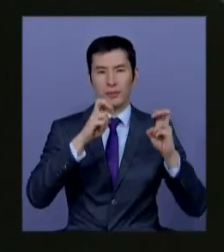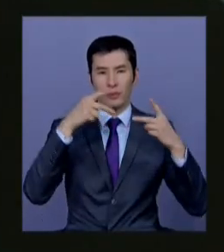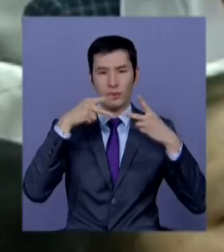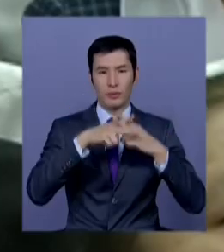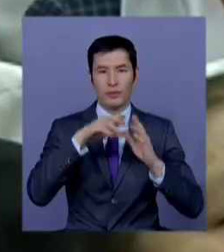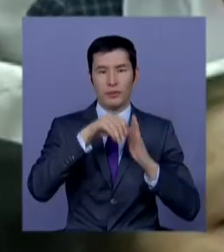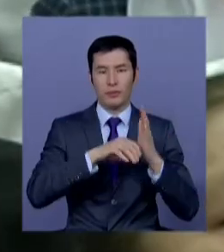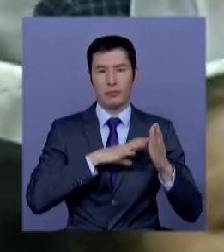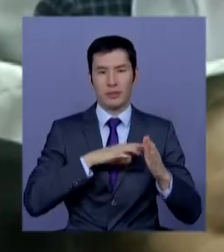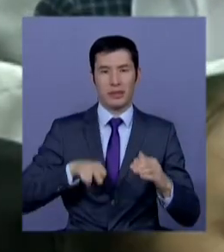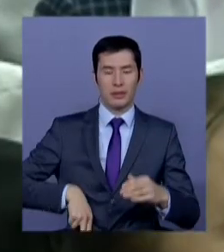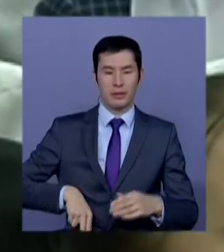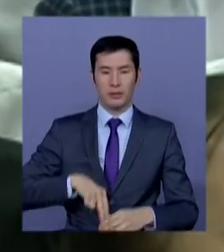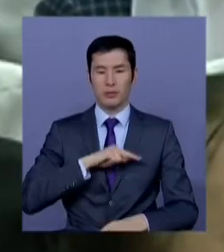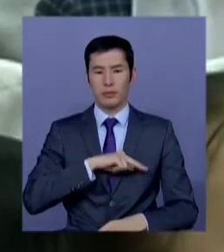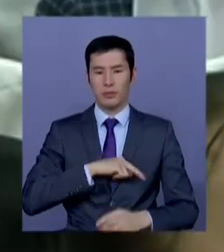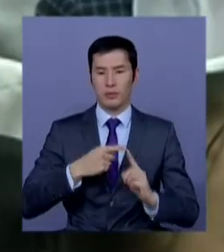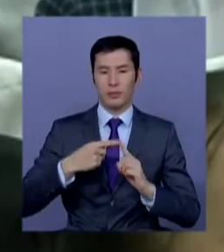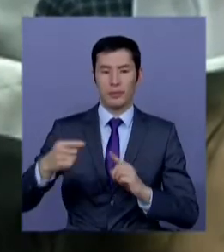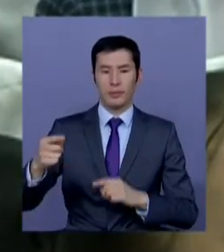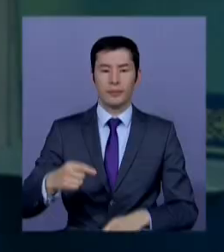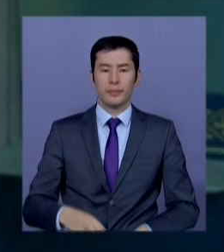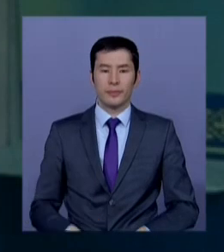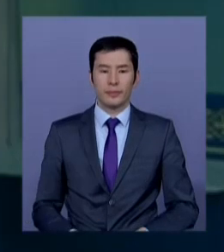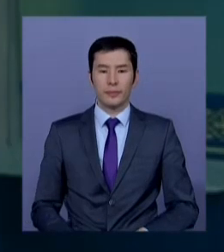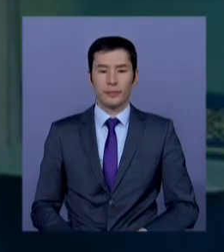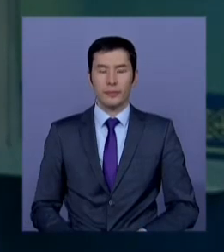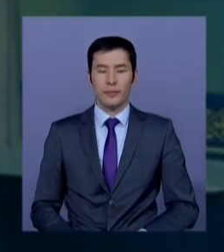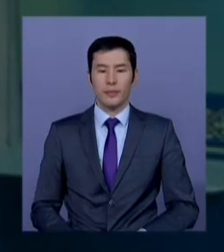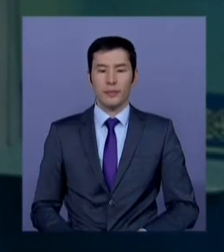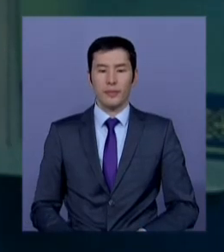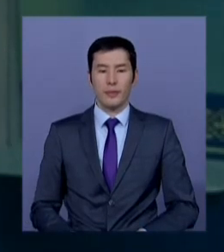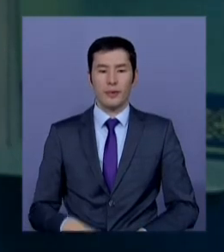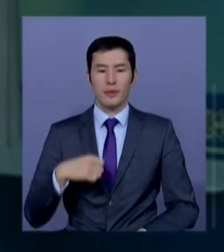басқарды. Талай шәкірт тәрбиелеген ұлағатты жан. Ең бастысы Фаузия